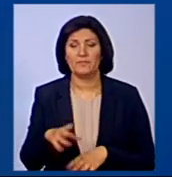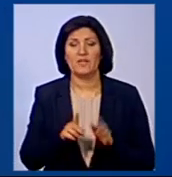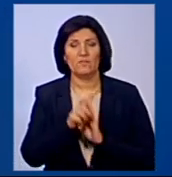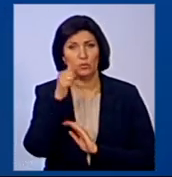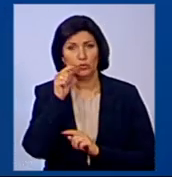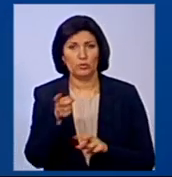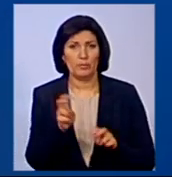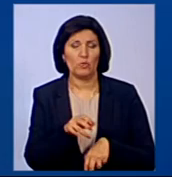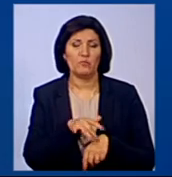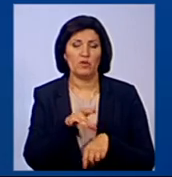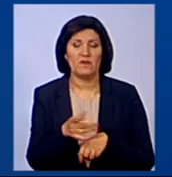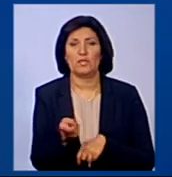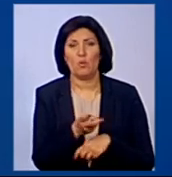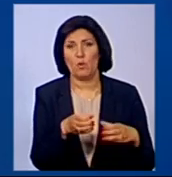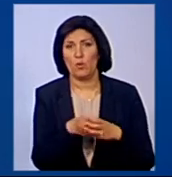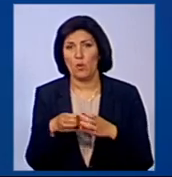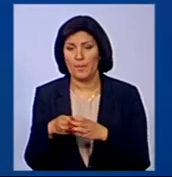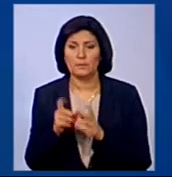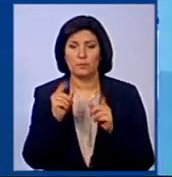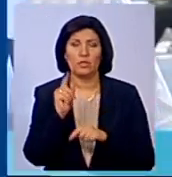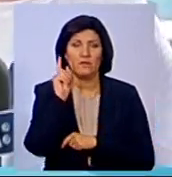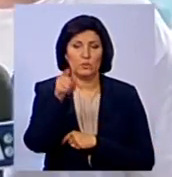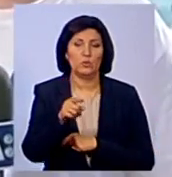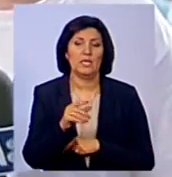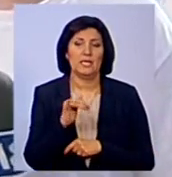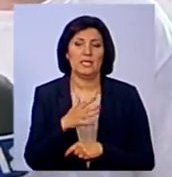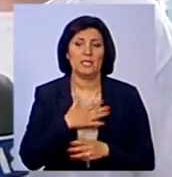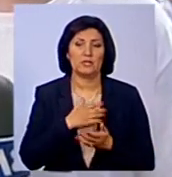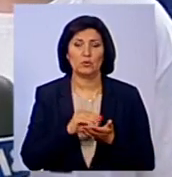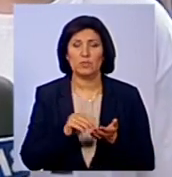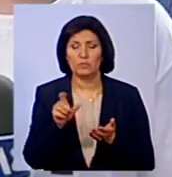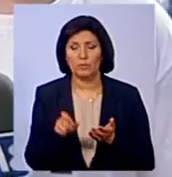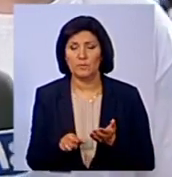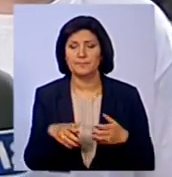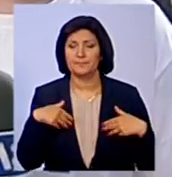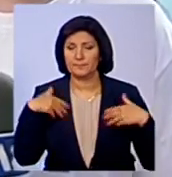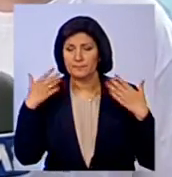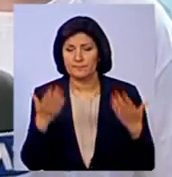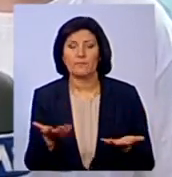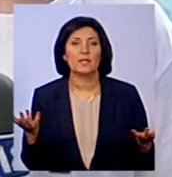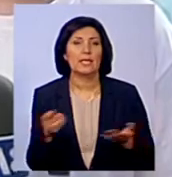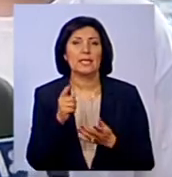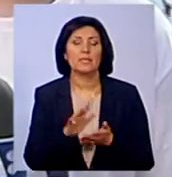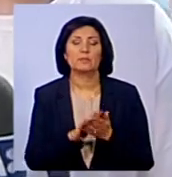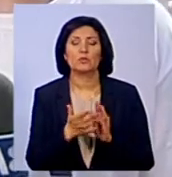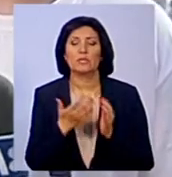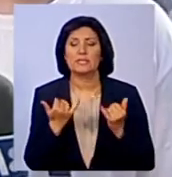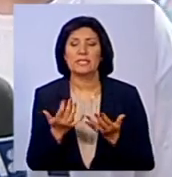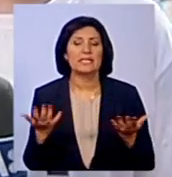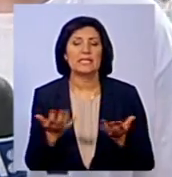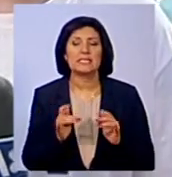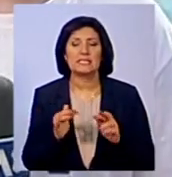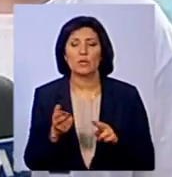туди приходять вболівальники обох команд. Поїхав туди і Сергій Гільді. Сергію, вітаю тебе. Яка там ситуація нині? Які